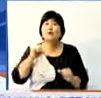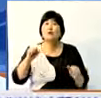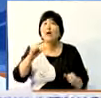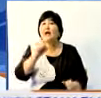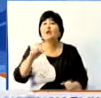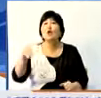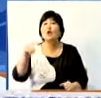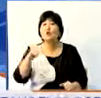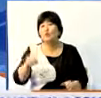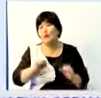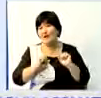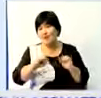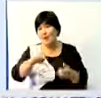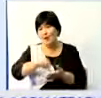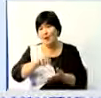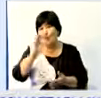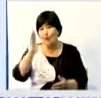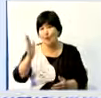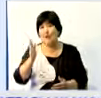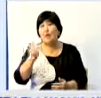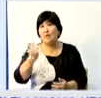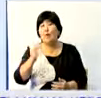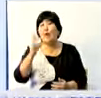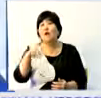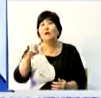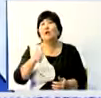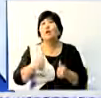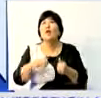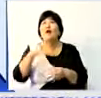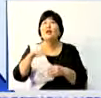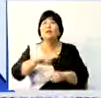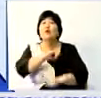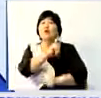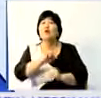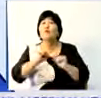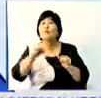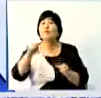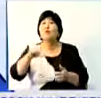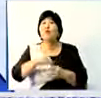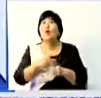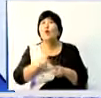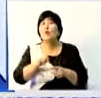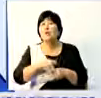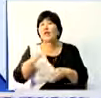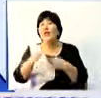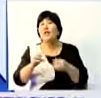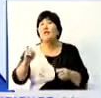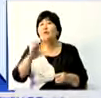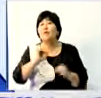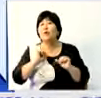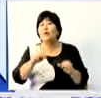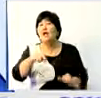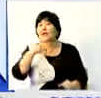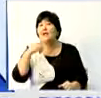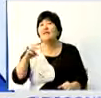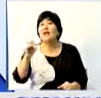Элизабет Тұрсынбаева қорғайды. Скат Канада турниріне әлемнің ең мықты спортшылары қатысуда. Олардың қатарында әлем және Европа чемпионы